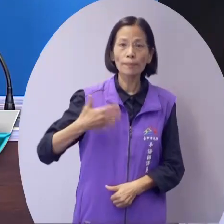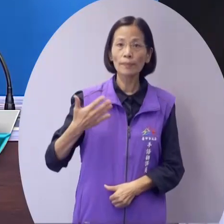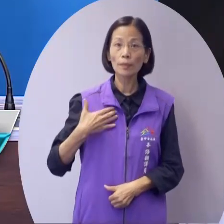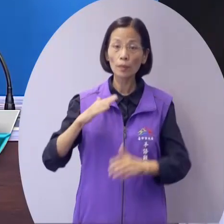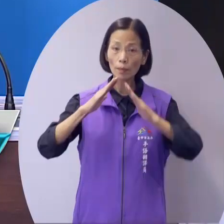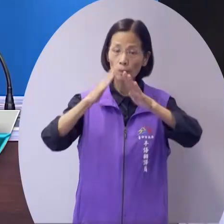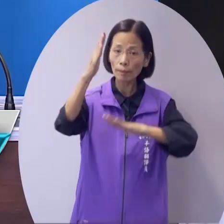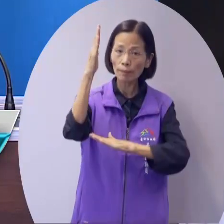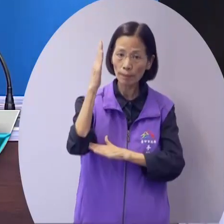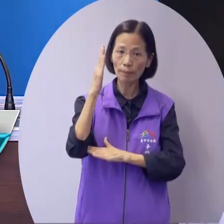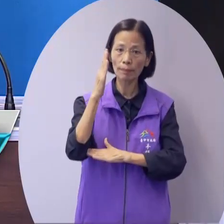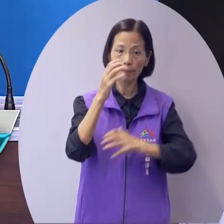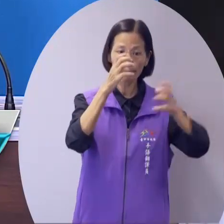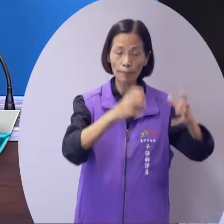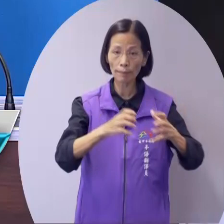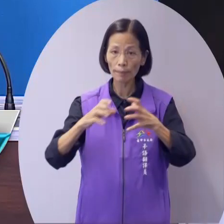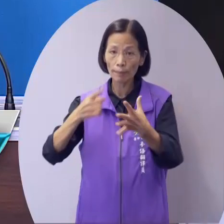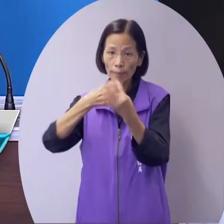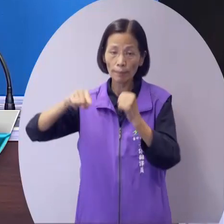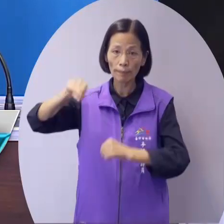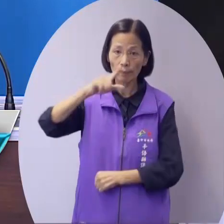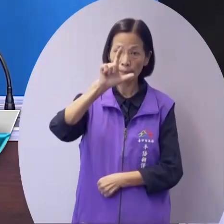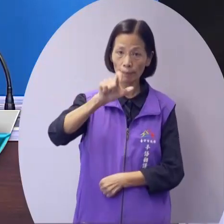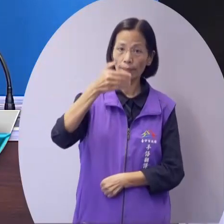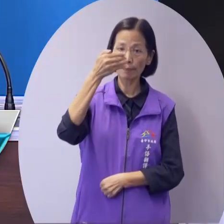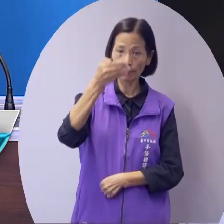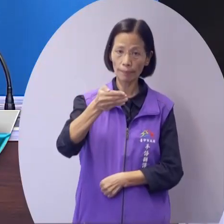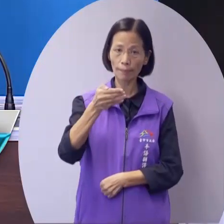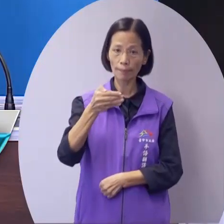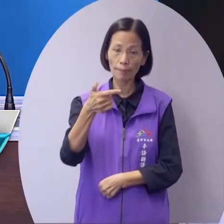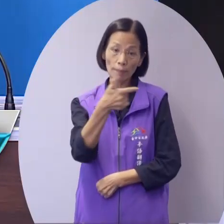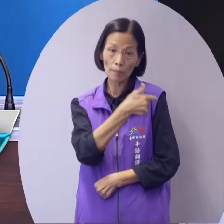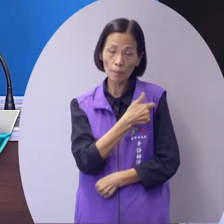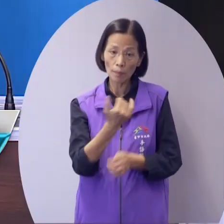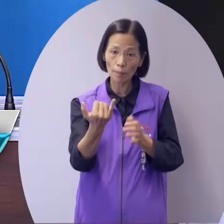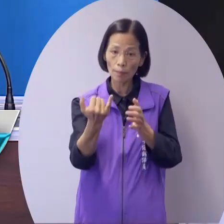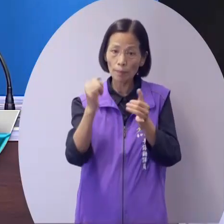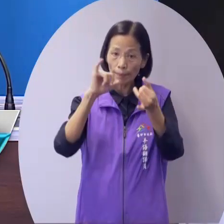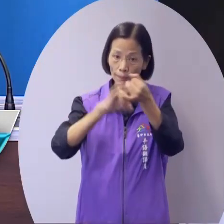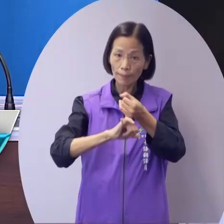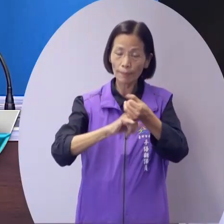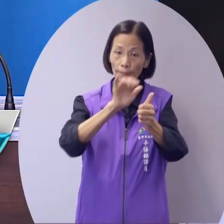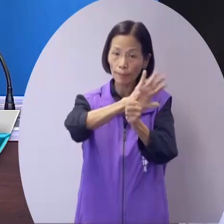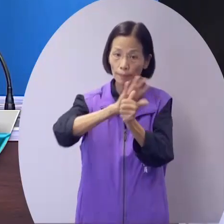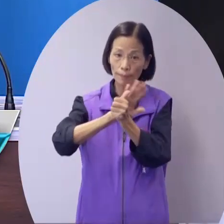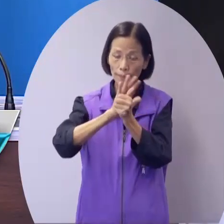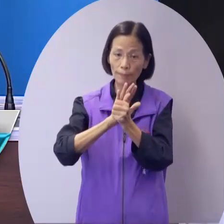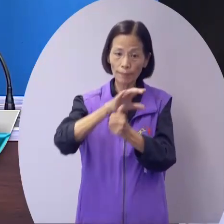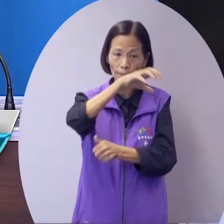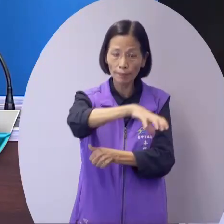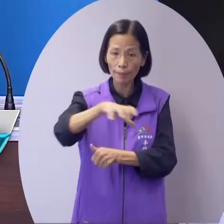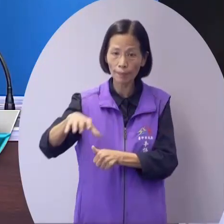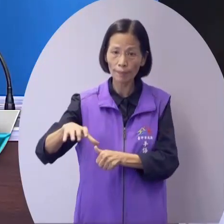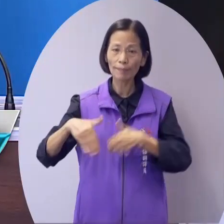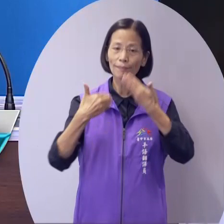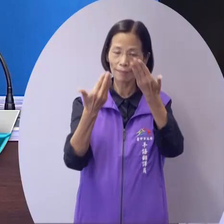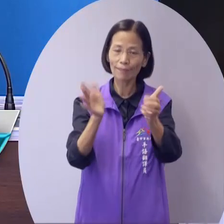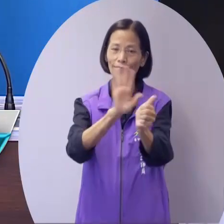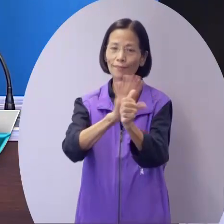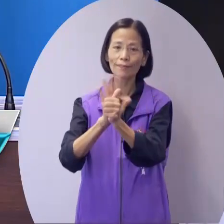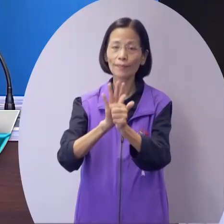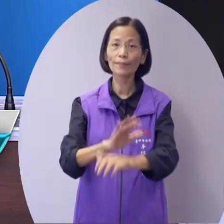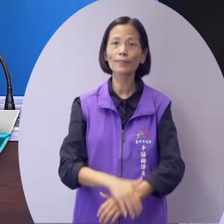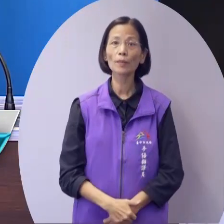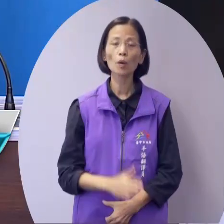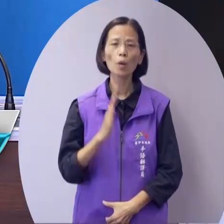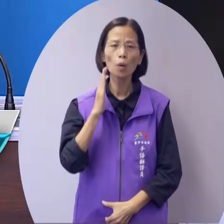市政府呢，我们广设了169个疫苗预约的柜台，提供这些市民朋友来服务。